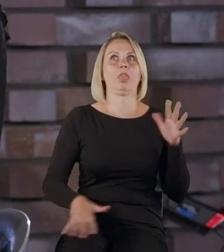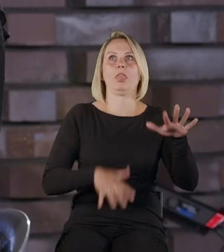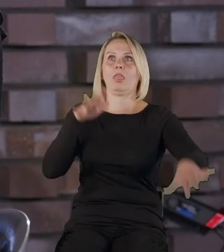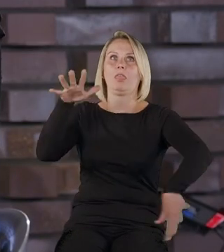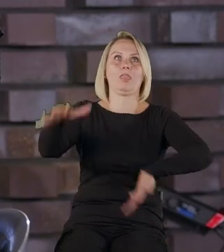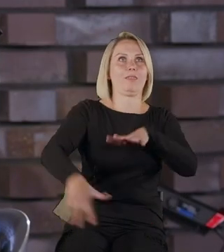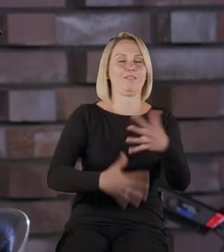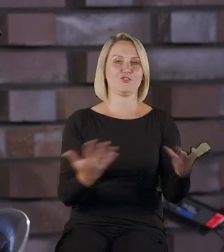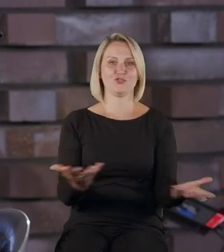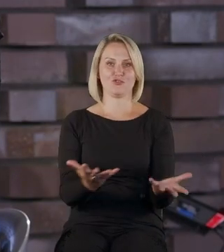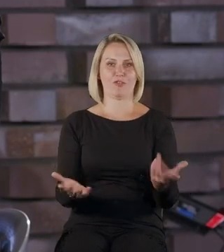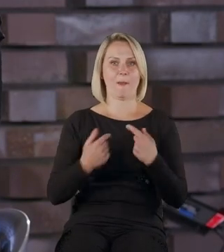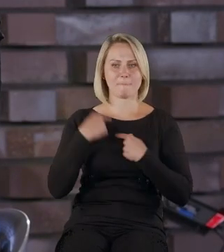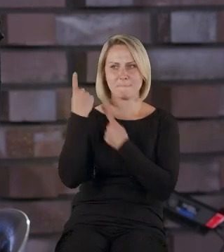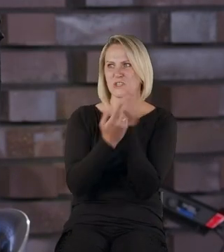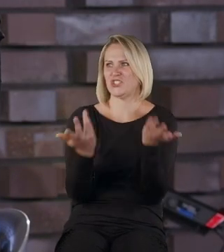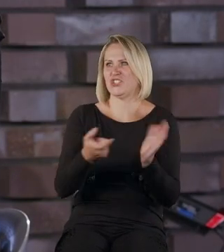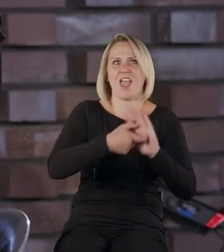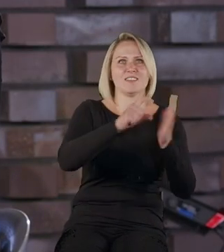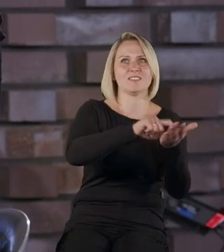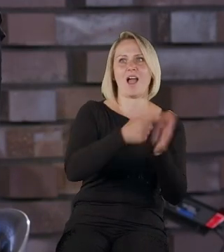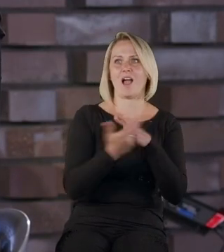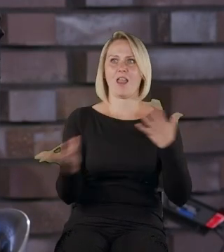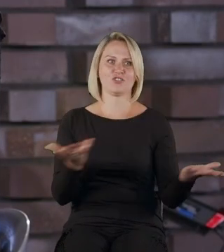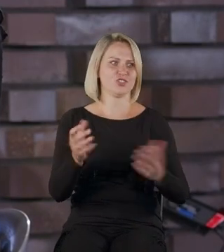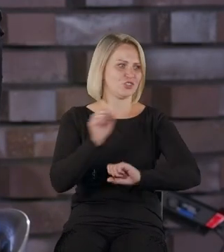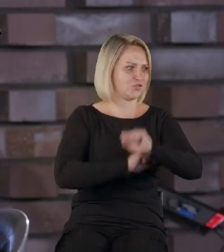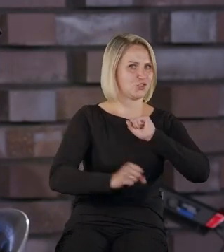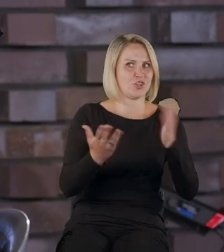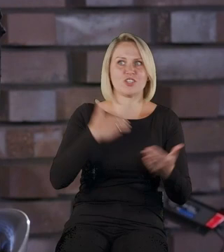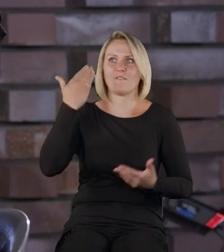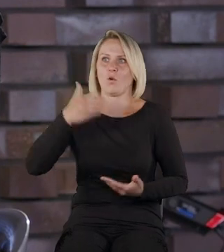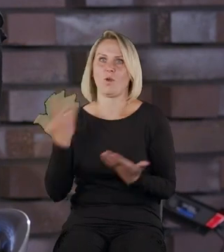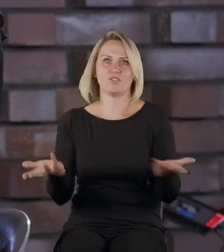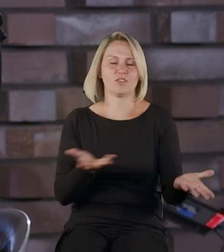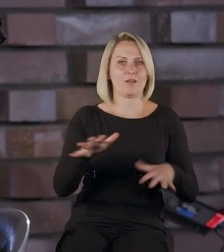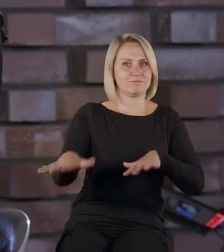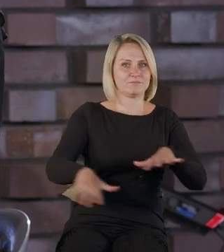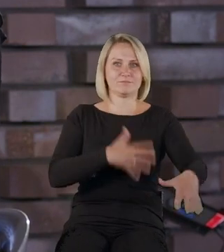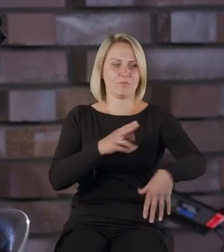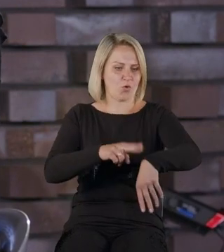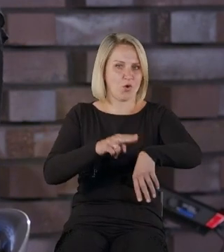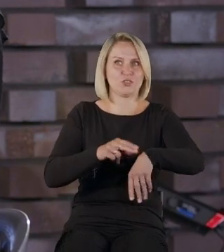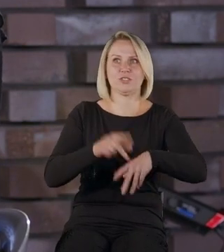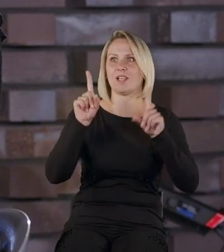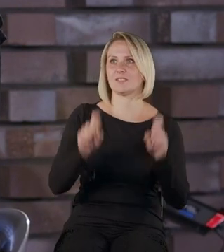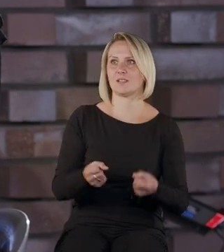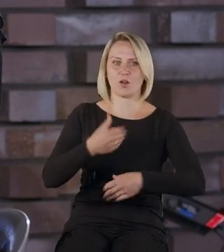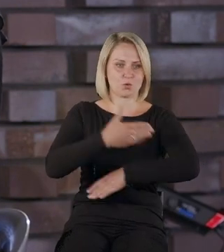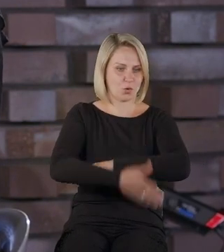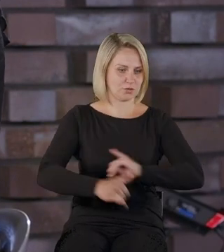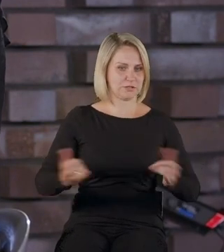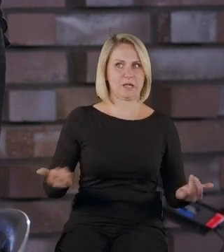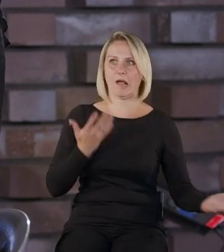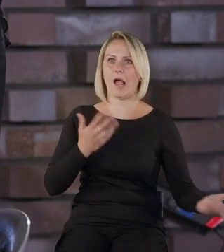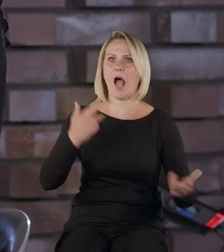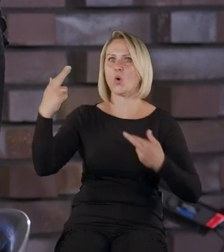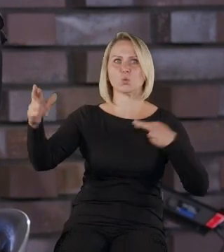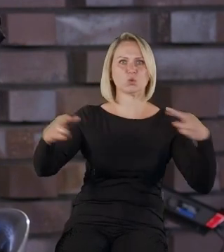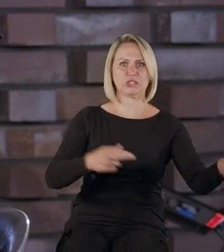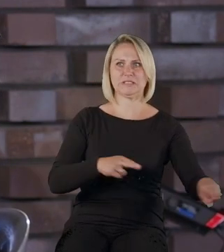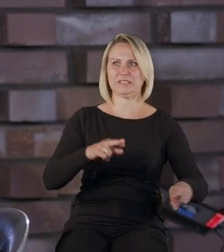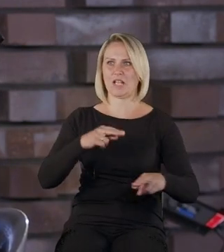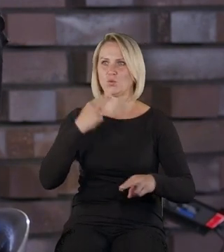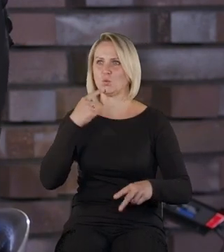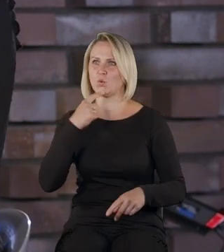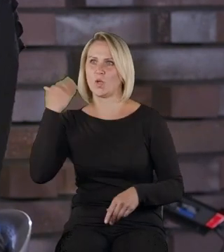odnaleźć. Nie wiedziałam, gdzie są poszczególne sale ćwiczeniowe ani wykładowe, o której się zaczynają i kończą zajęcia, ani nawet czym się różnią wykłady od ćwiczeń.